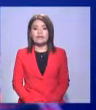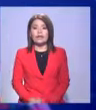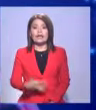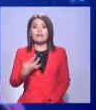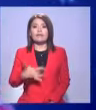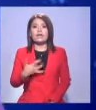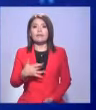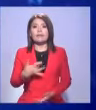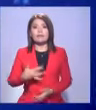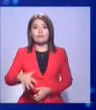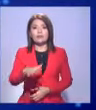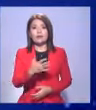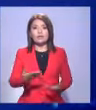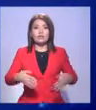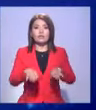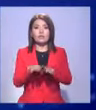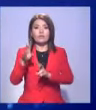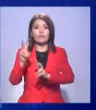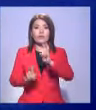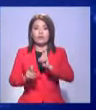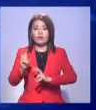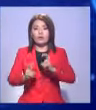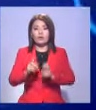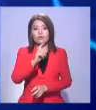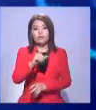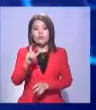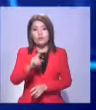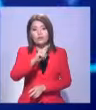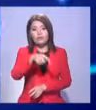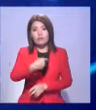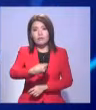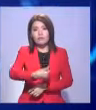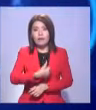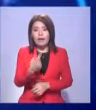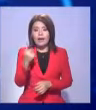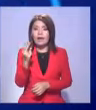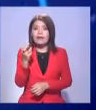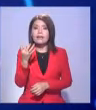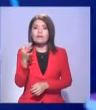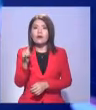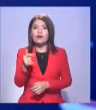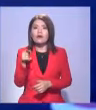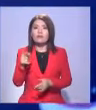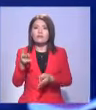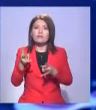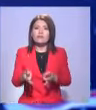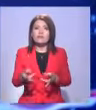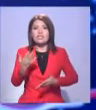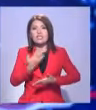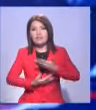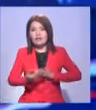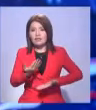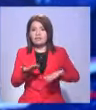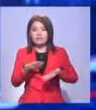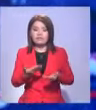Жамбылда 24 жыл бұрын жабылған кәсіпорын жұмысшылары өтемақы талап етуде. Олар Қаратау мекемесінде өндірістік жарақат алып, мүгедек болып қалған.